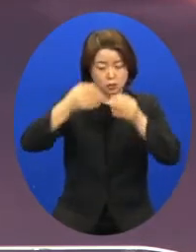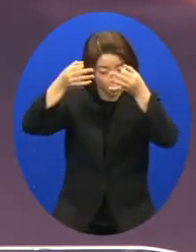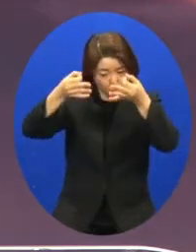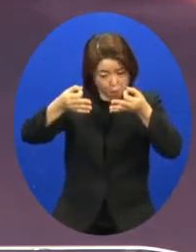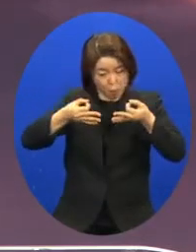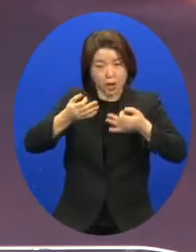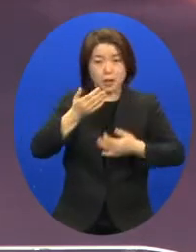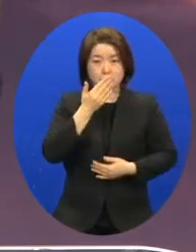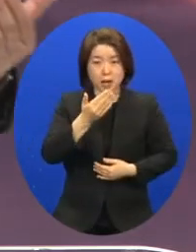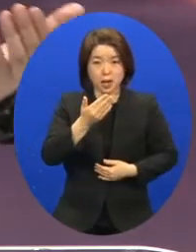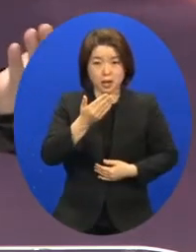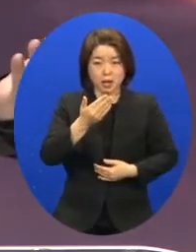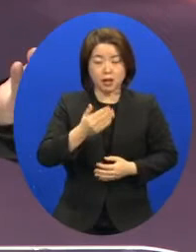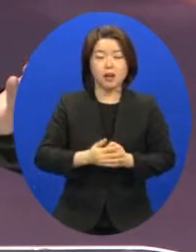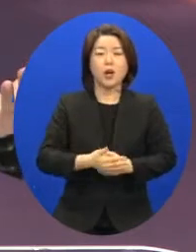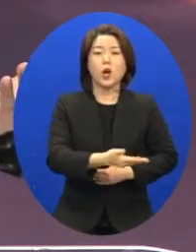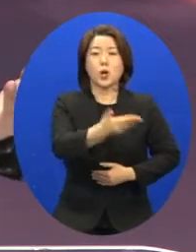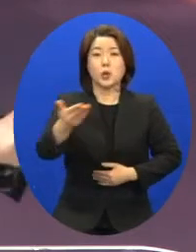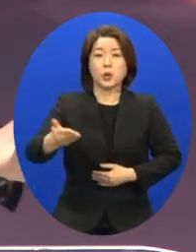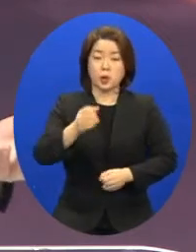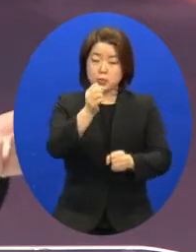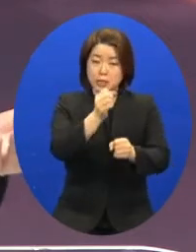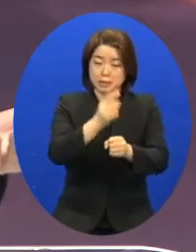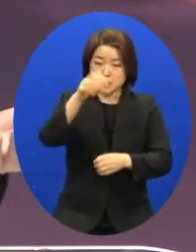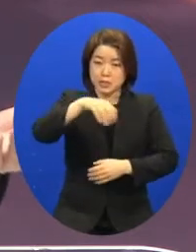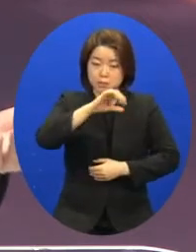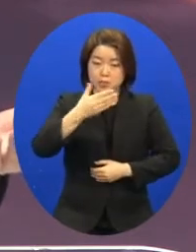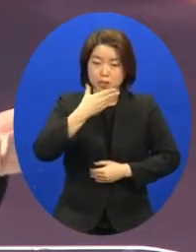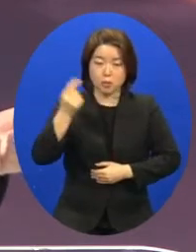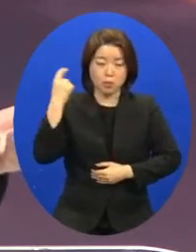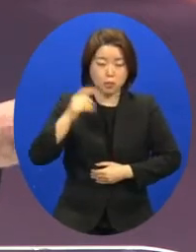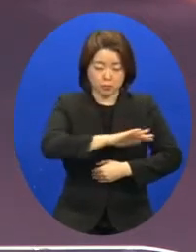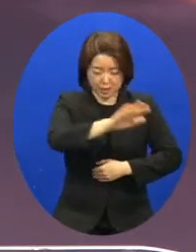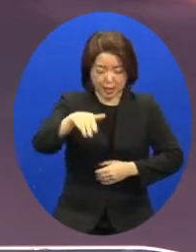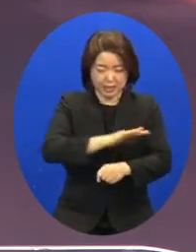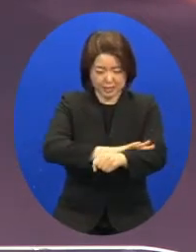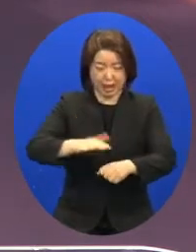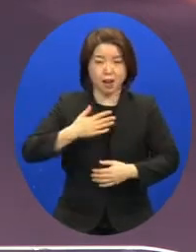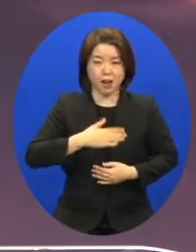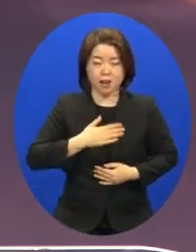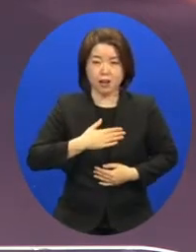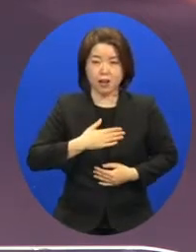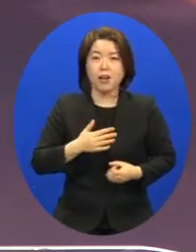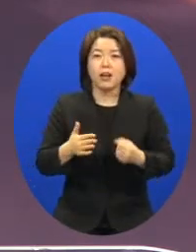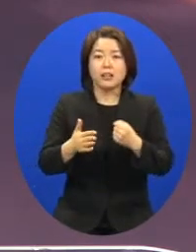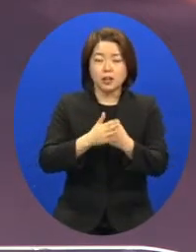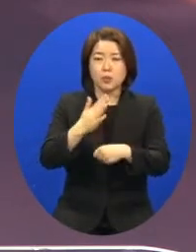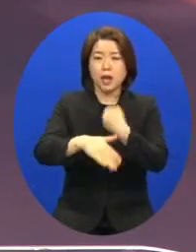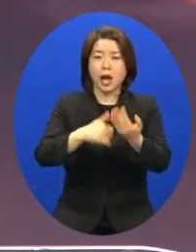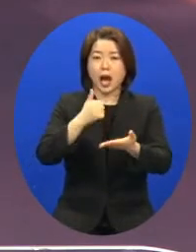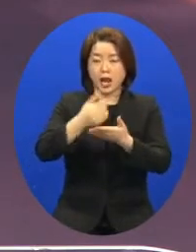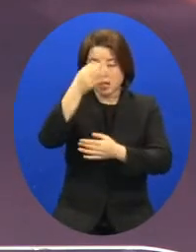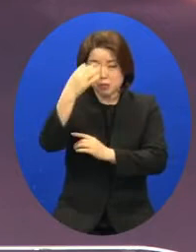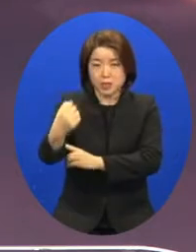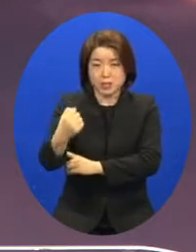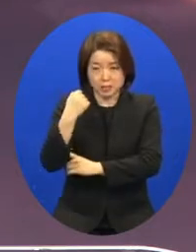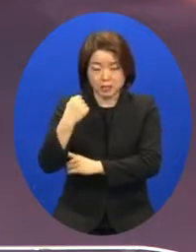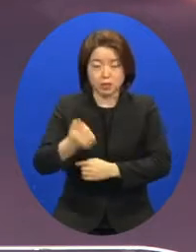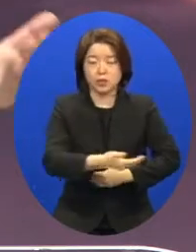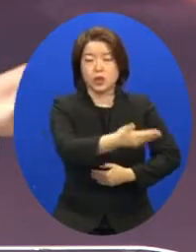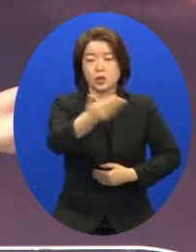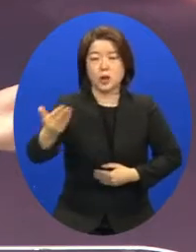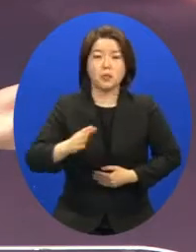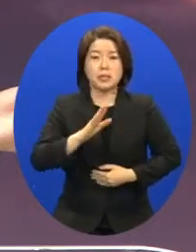있습니까? 여러분이 이미 십자가의 복음을 다 알고 계십니다. 그래서 하나님의 능력을 여러분은